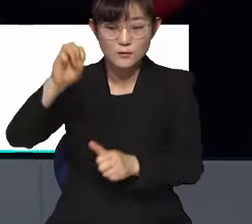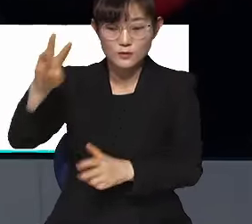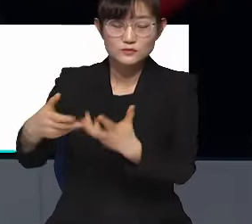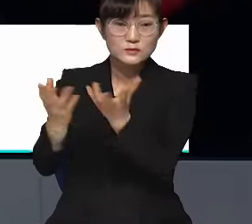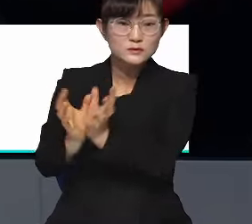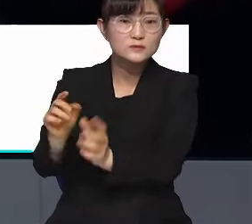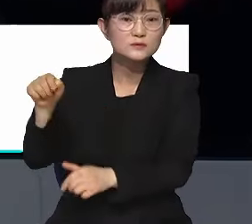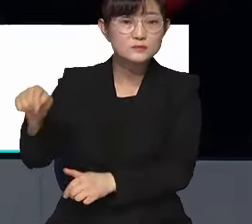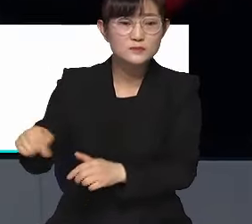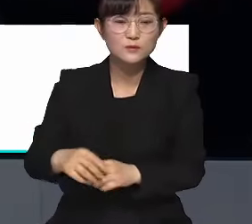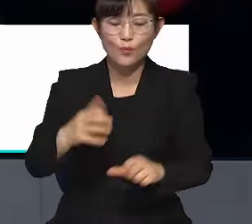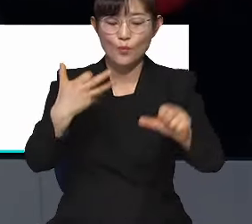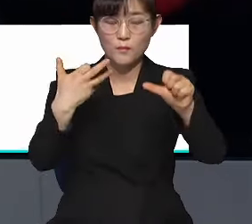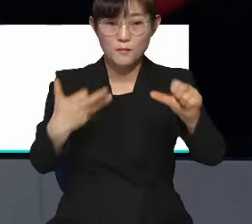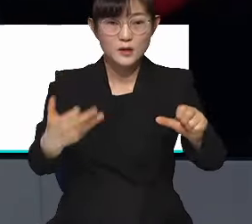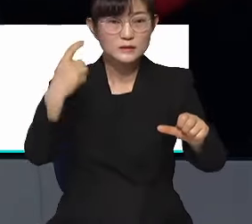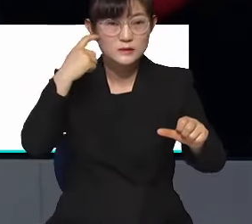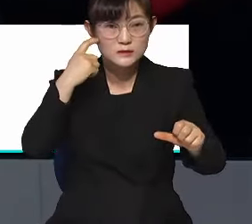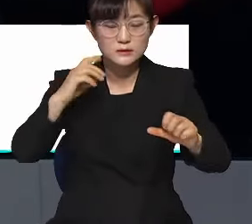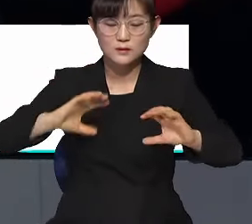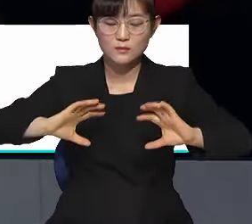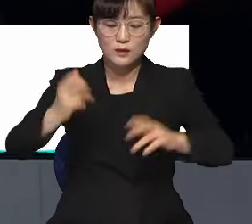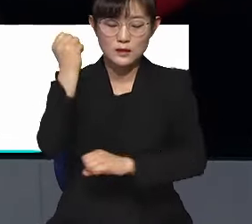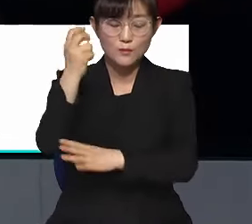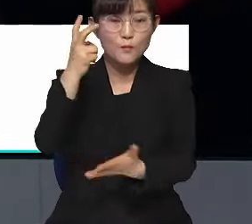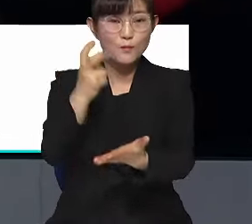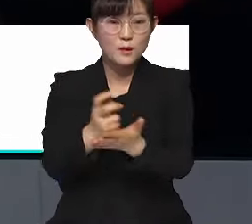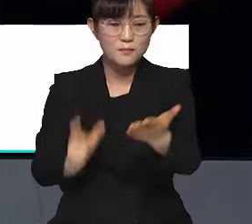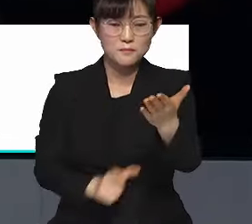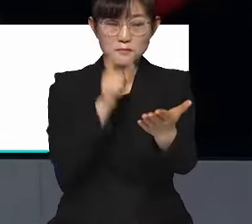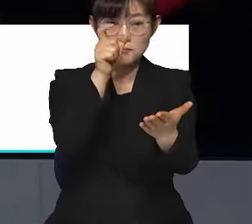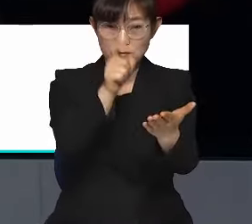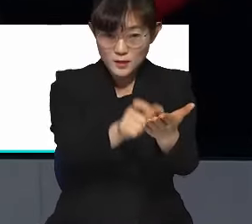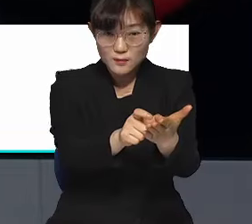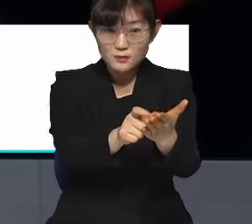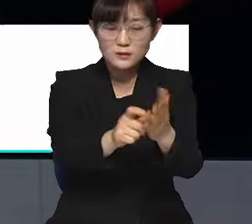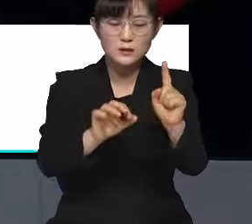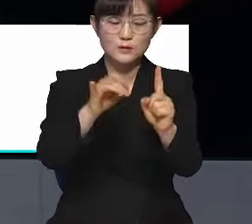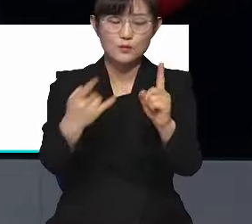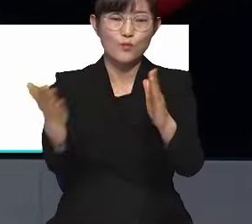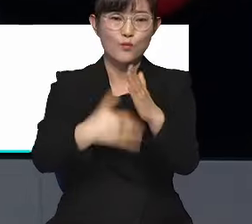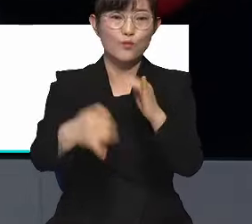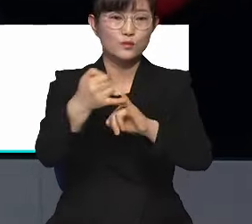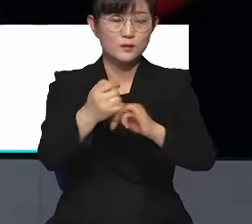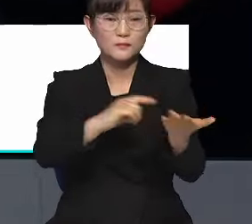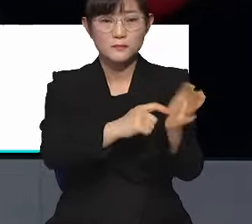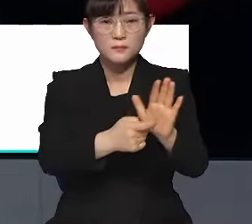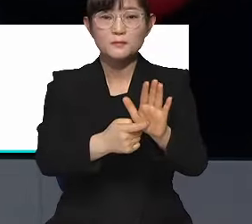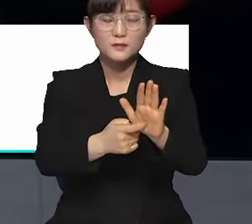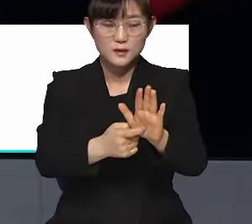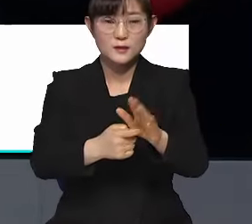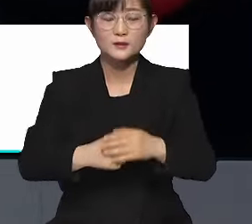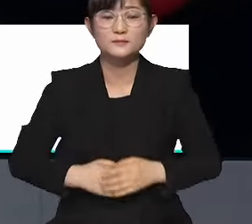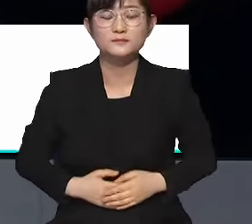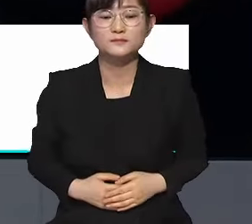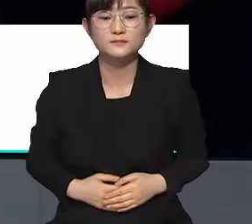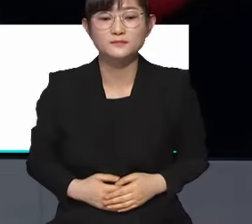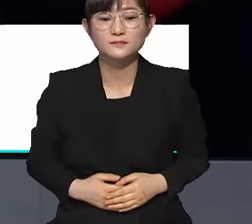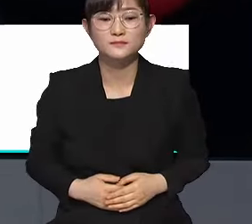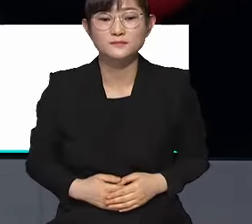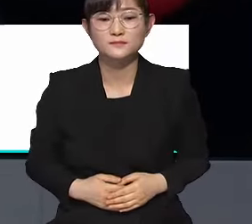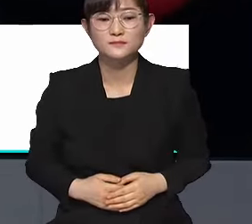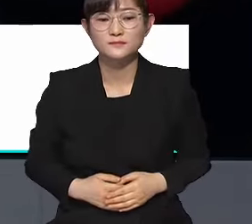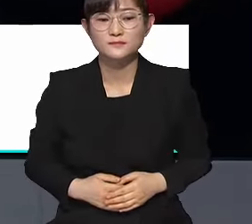광주시당은 5.18 정신의 헌법 전문 수록을 1호 공약으로 내세우고 본격적인 민심 잡기에 나섰습니다. 정경원